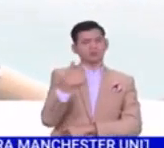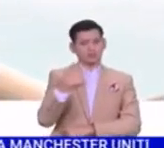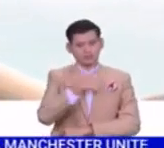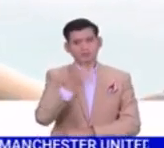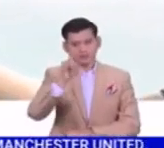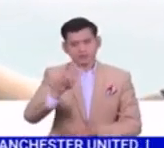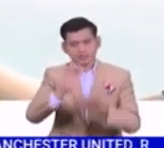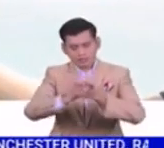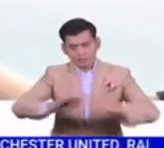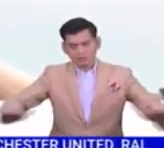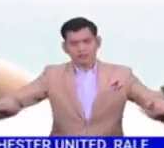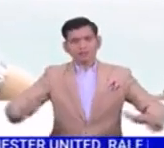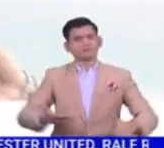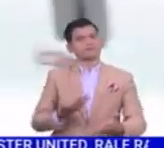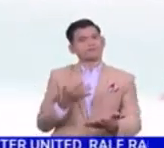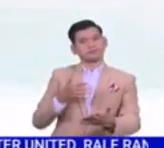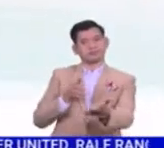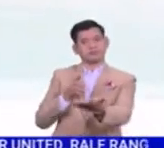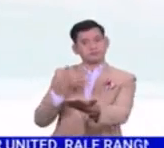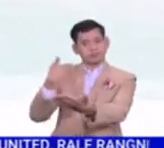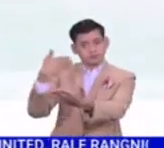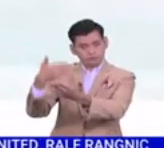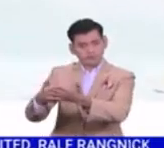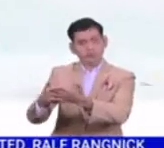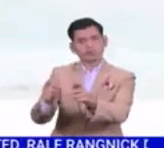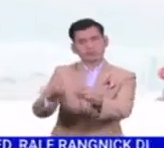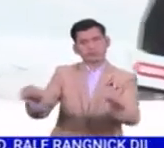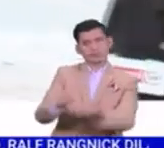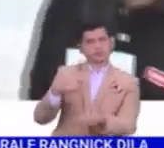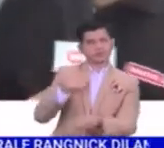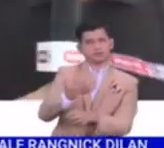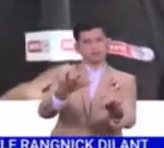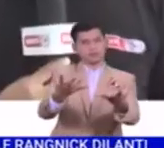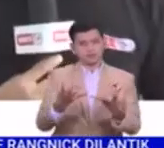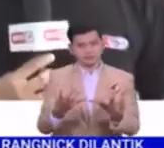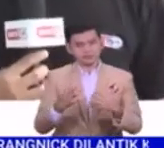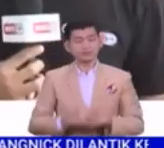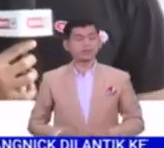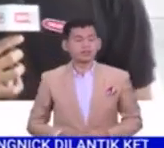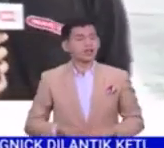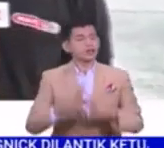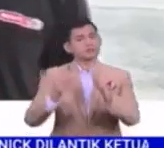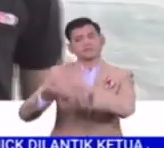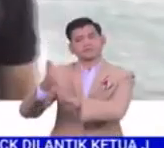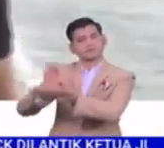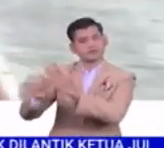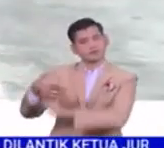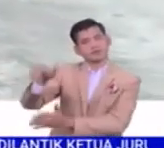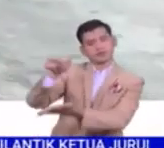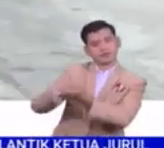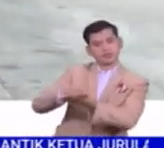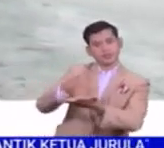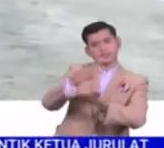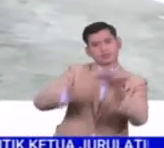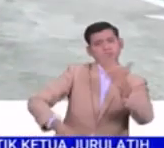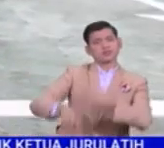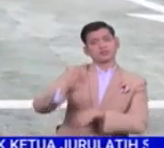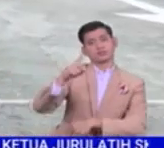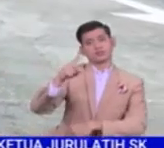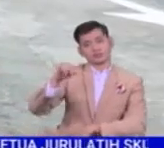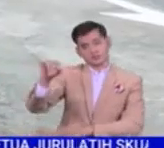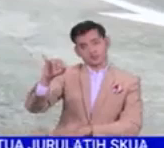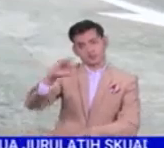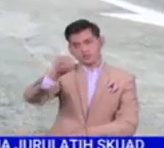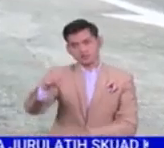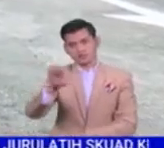ke destinasi yang kita nak tuju. Baiklah, terima kasih tuan atas perkongsian maklumat tadi. Sekian saja laporan saya dari Plaza Tol Skudai, Johor Bahru, Johor.